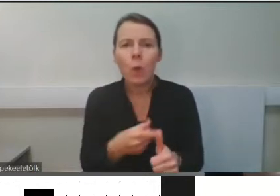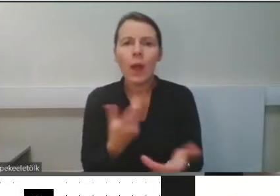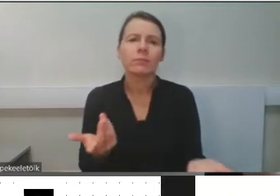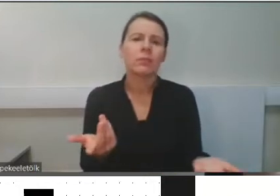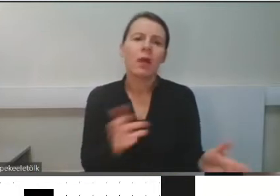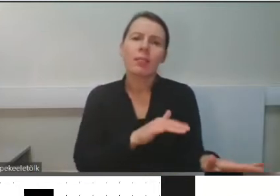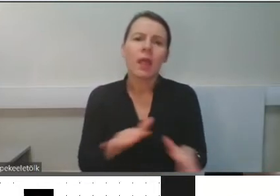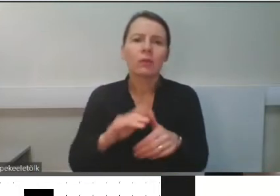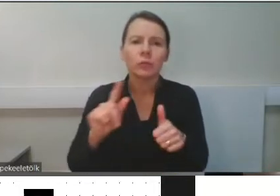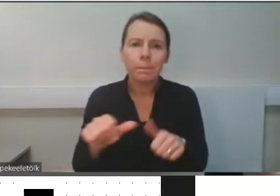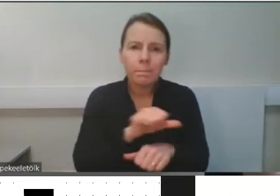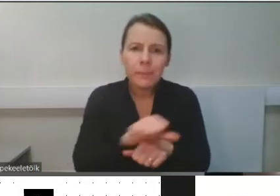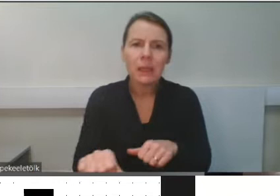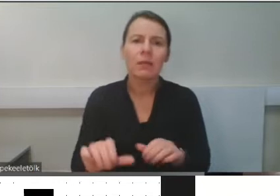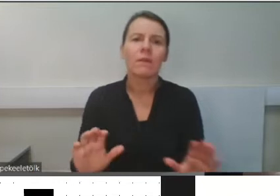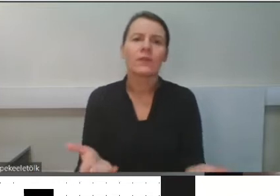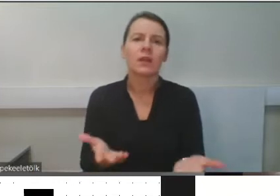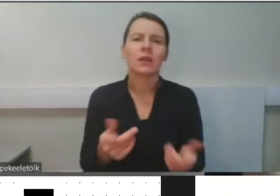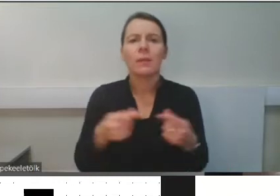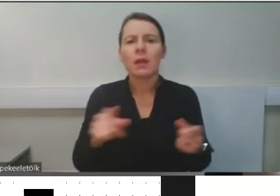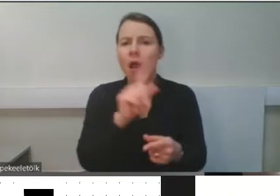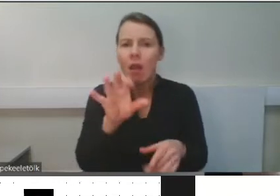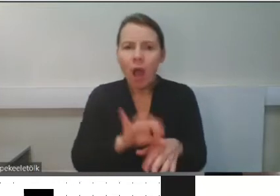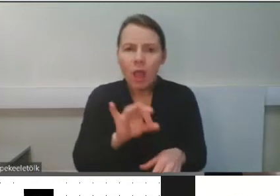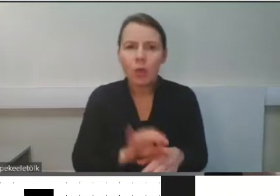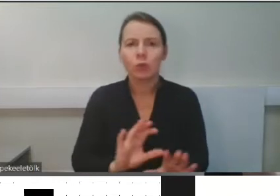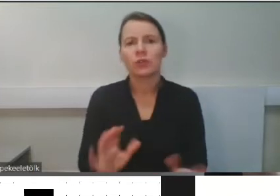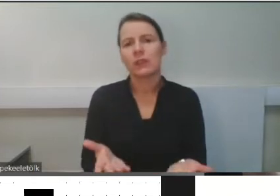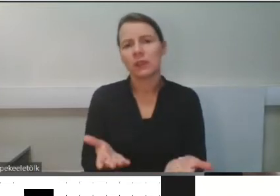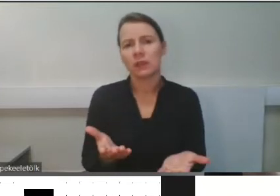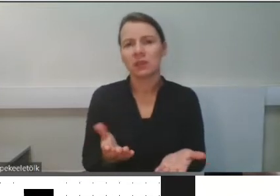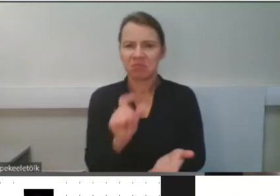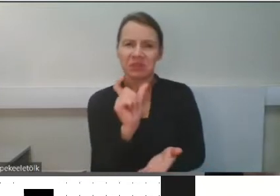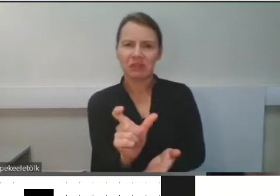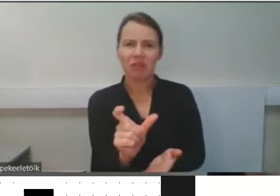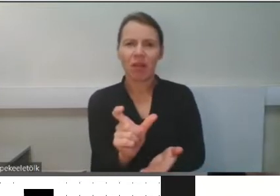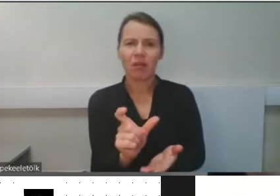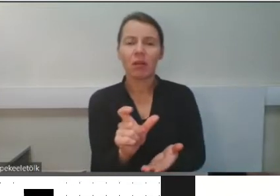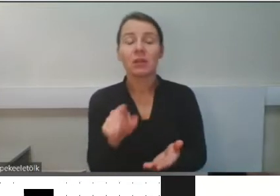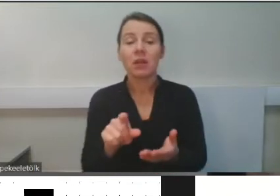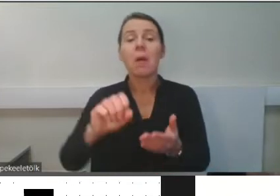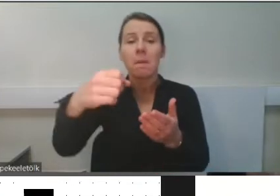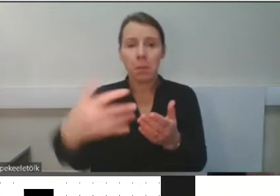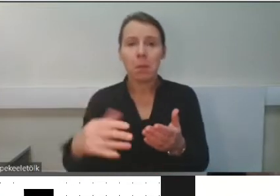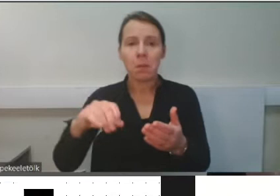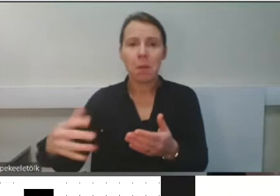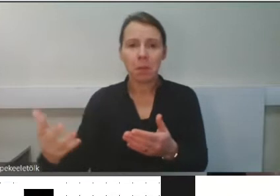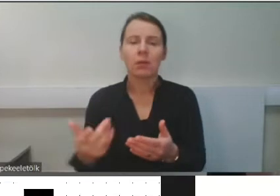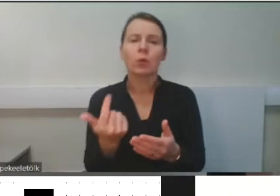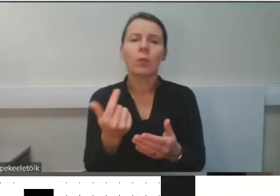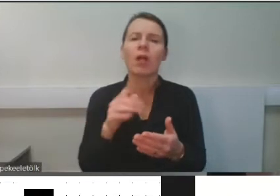aga ma püüan rääkida nii-öelda samm-sammult, kuidas jõuda siis nende andmeteni, mis